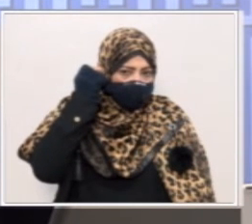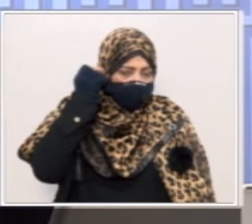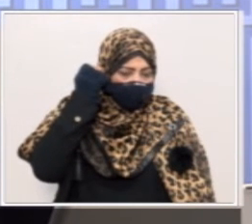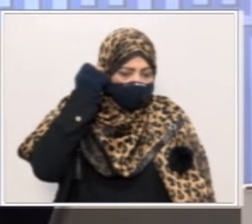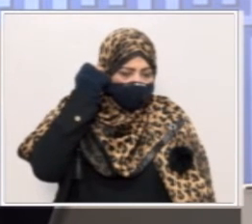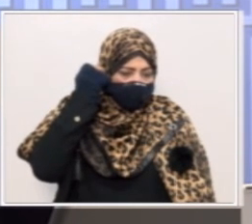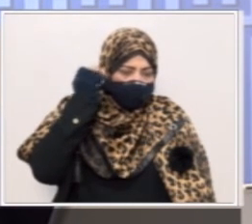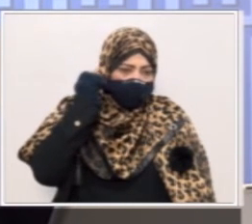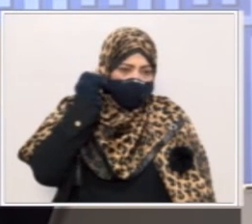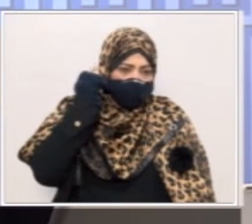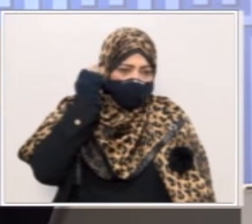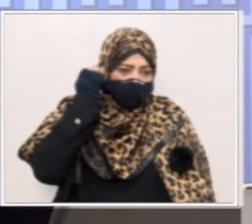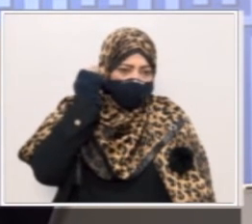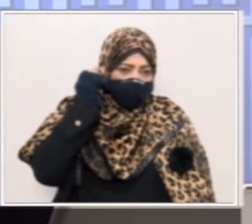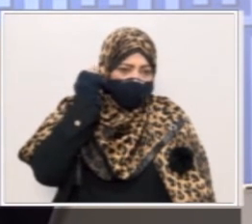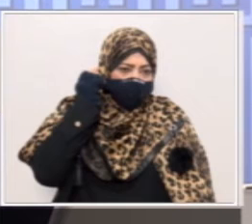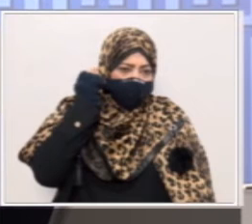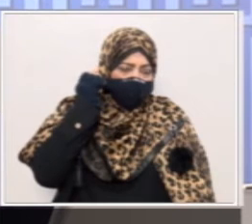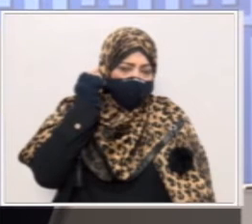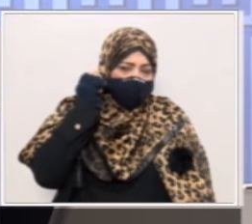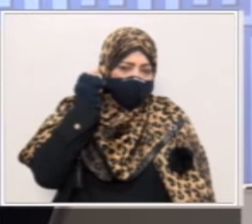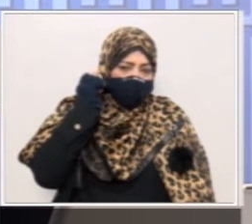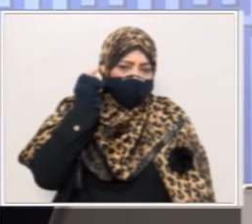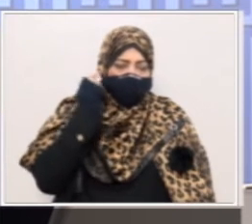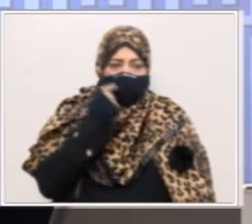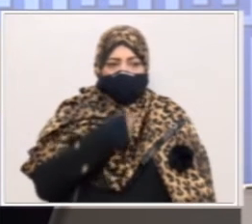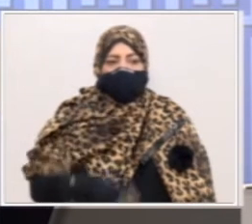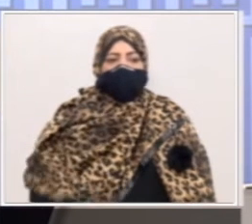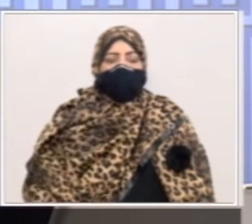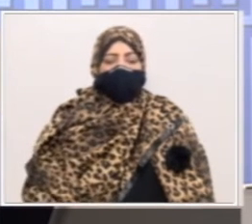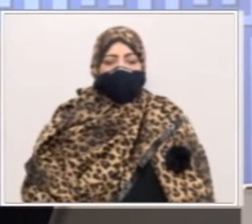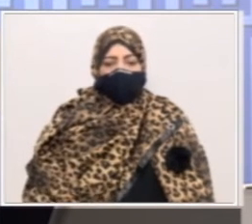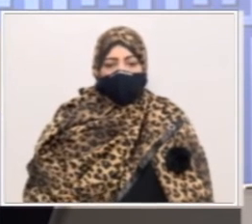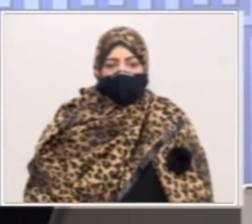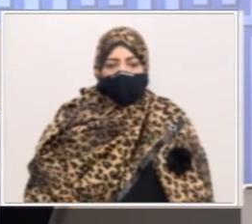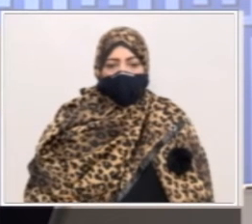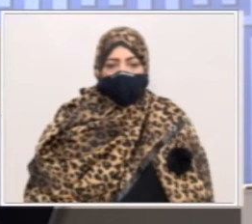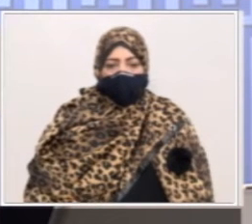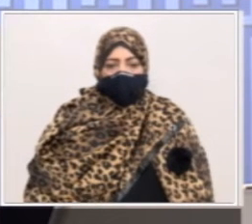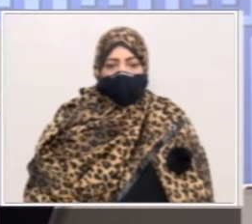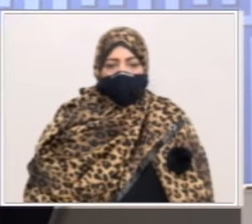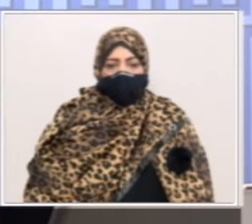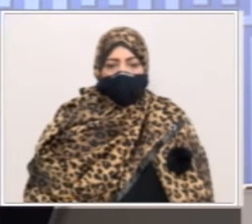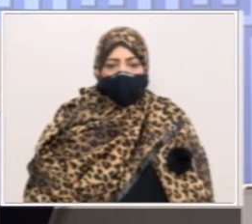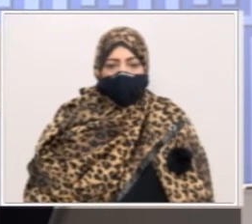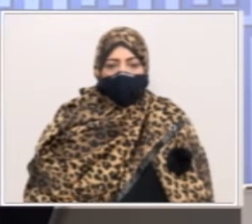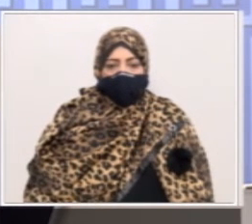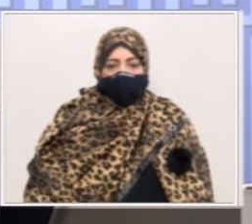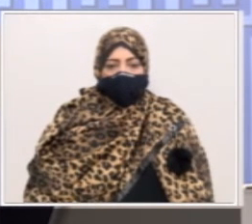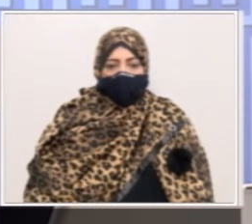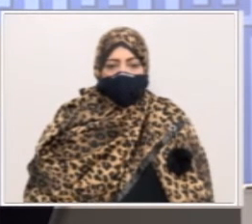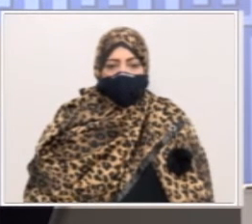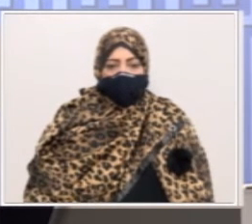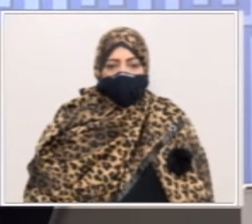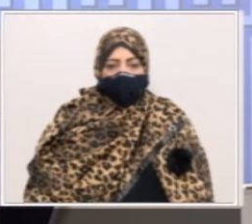أو العصائر التي تناولها خرجت إلى الفم إلى فمه بحيث يعني يستطيع الإنسان أن